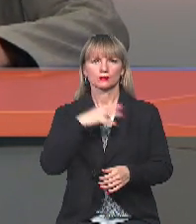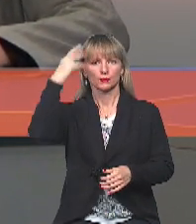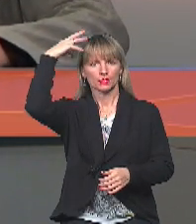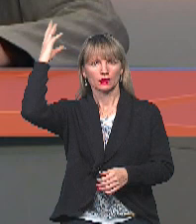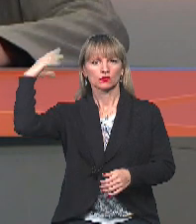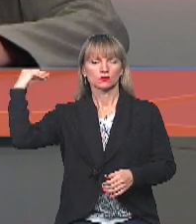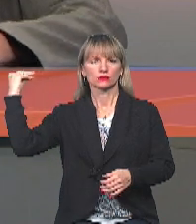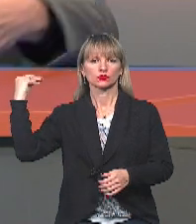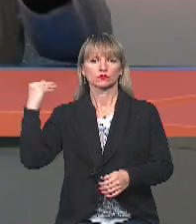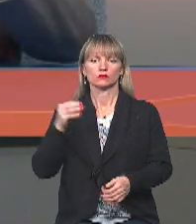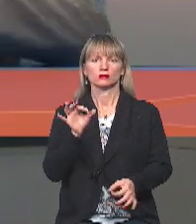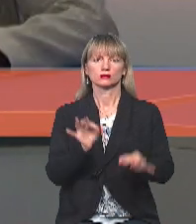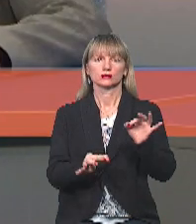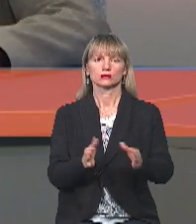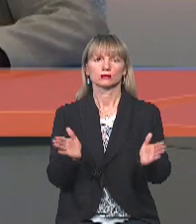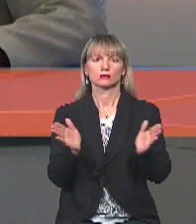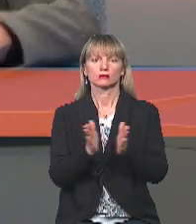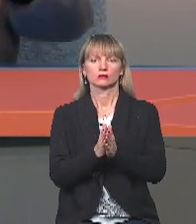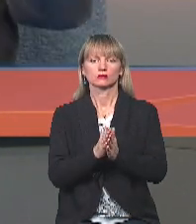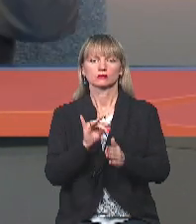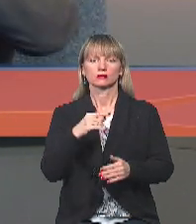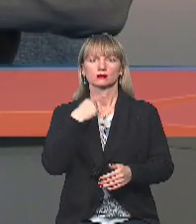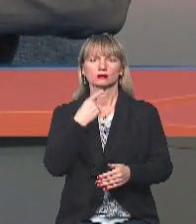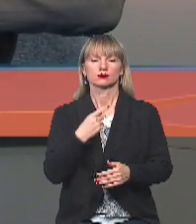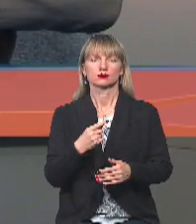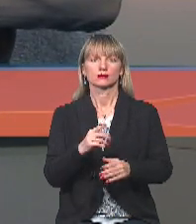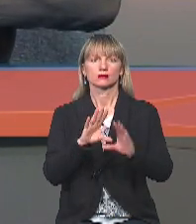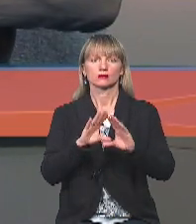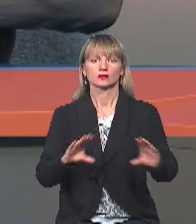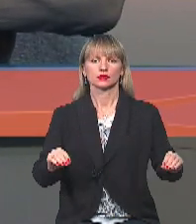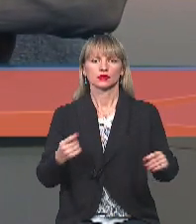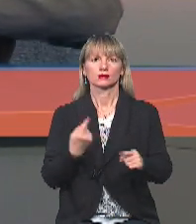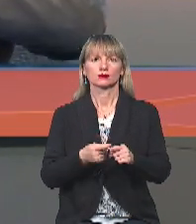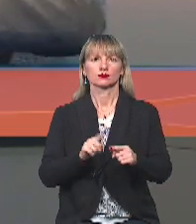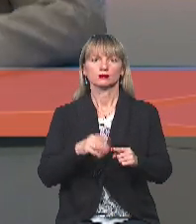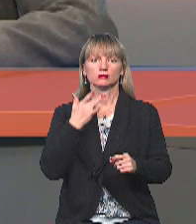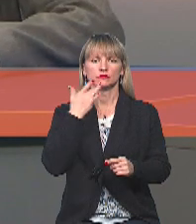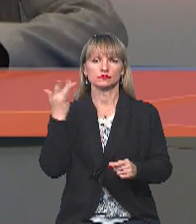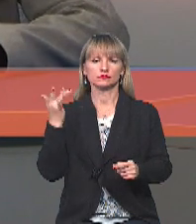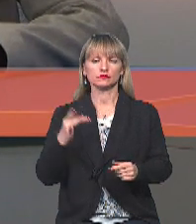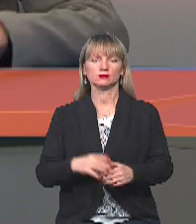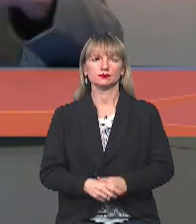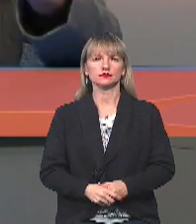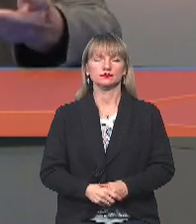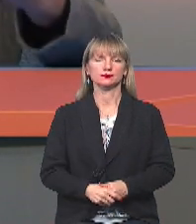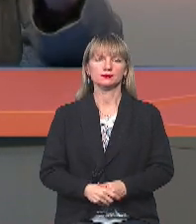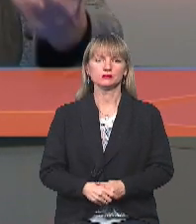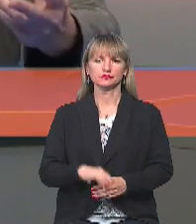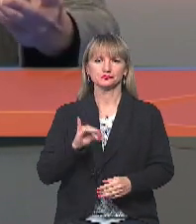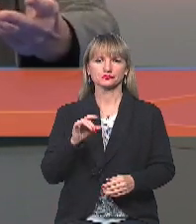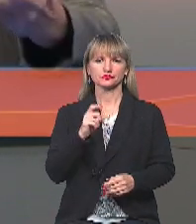козацький чуб, суддя плеснула руками і каже: «Все, це політичний». От з